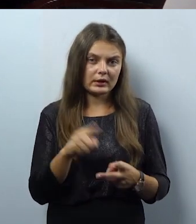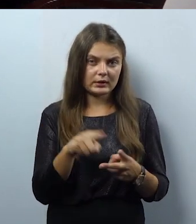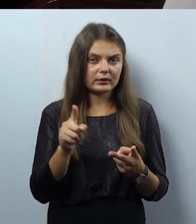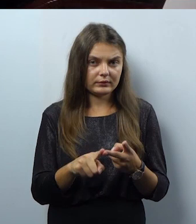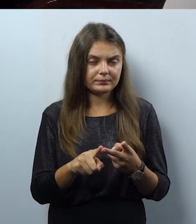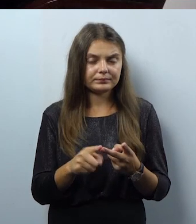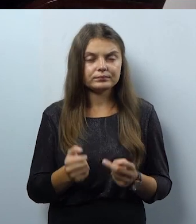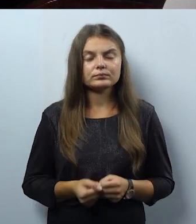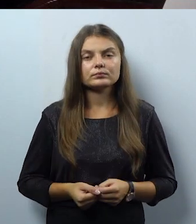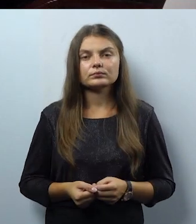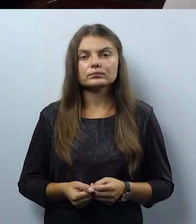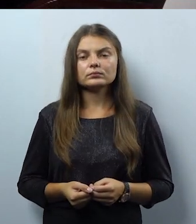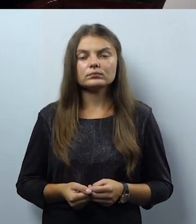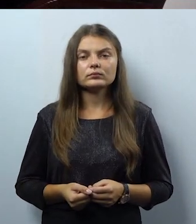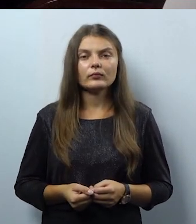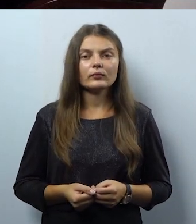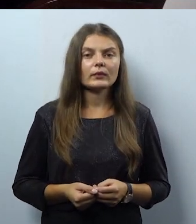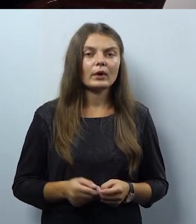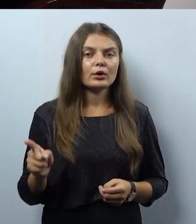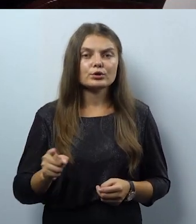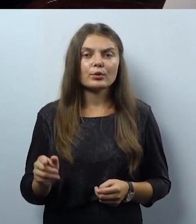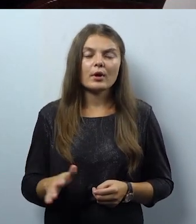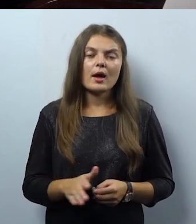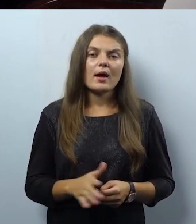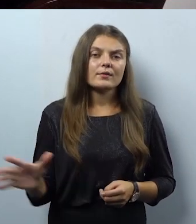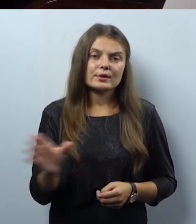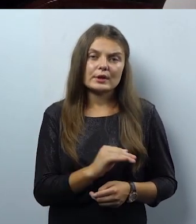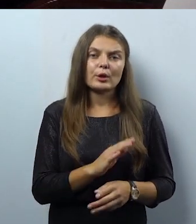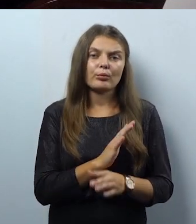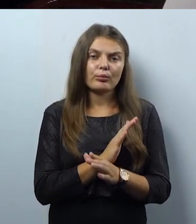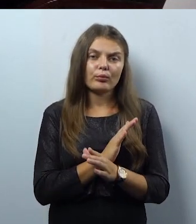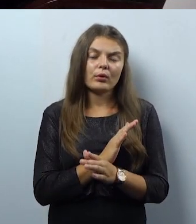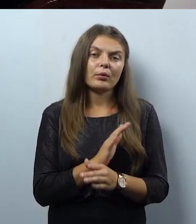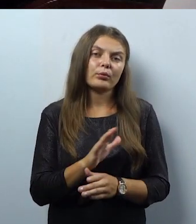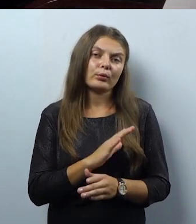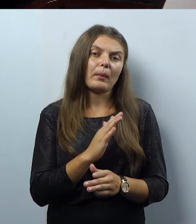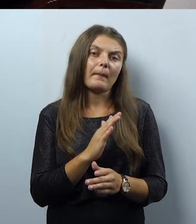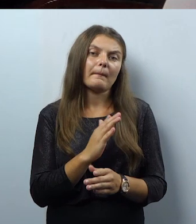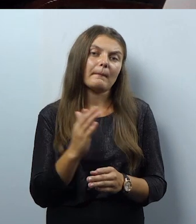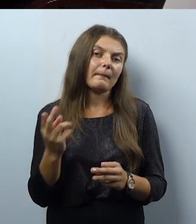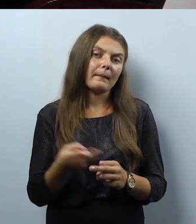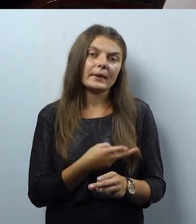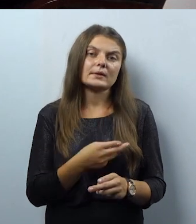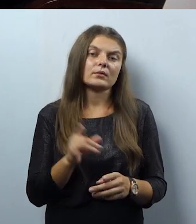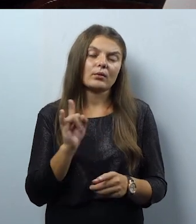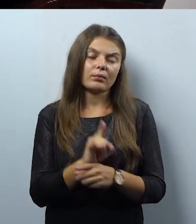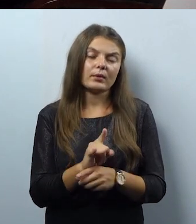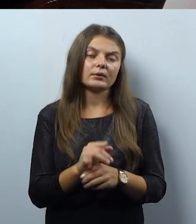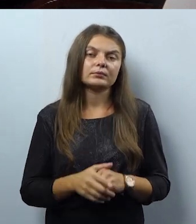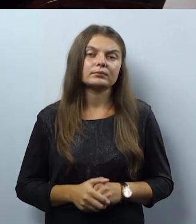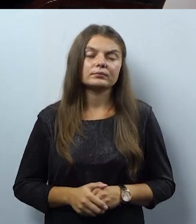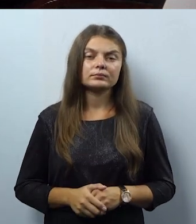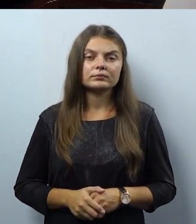що через проект «Прозоро», ну, така була у нас така боязність, ніби що зайде